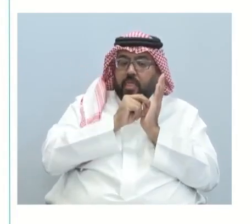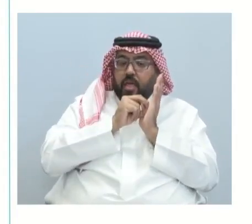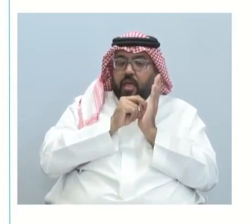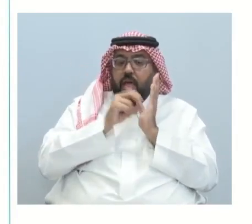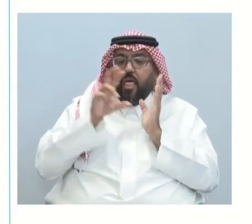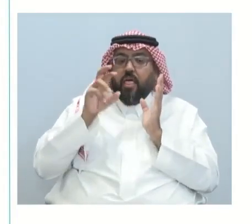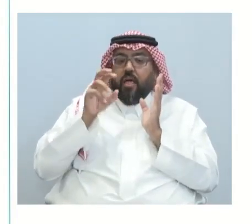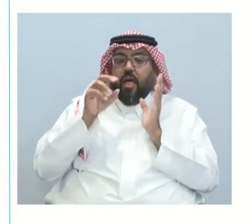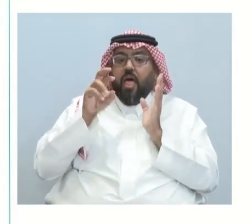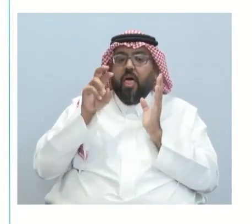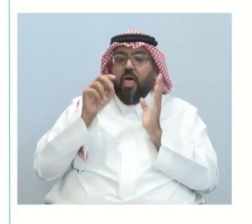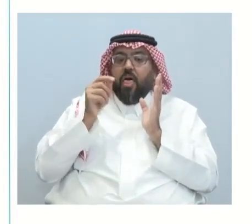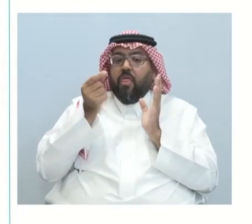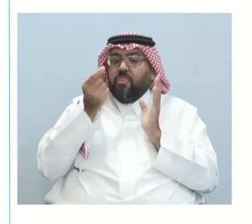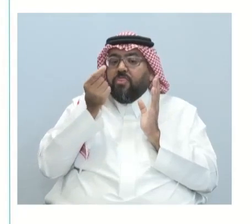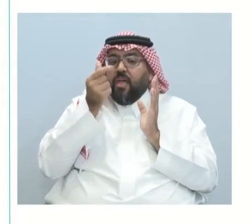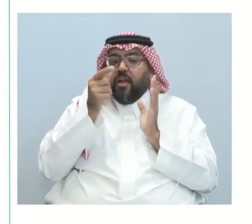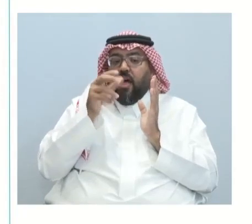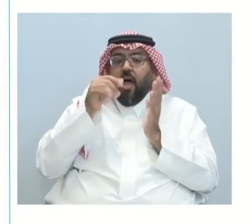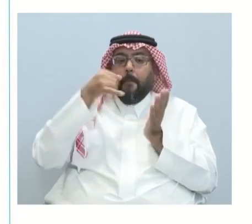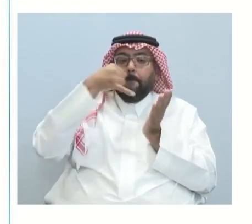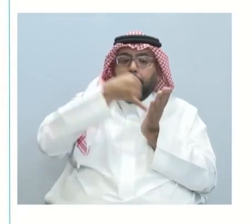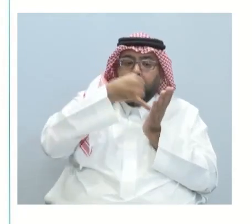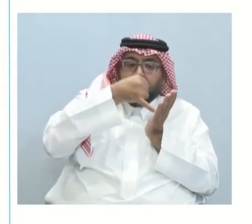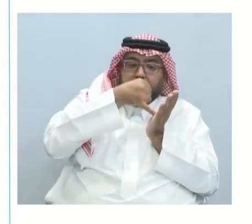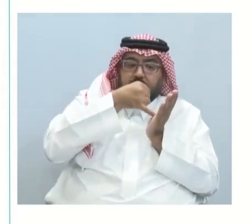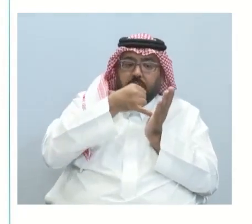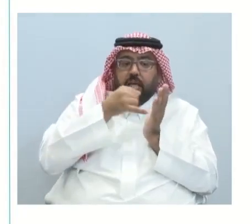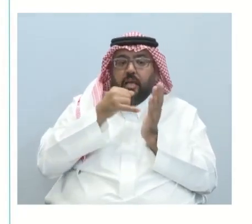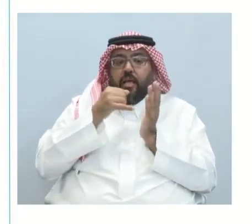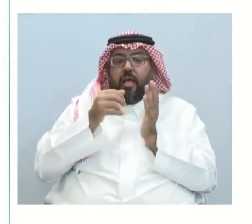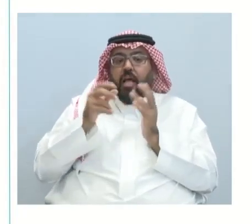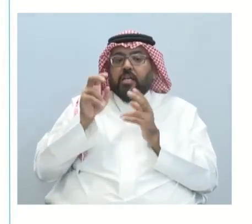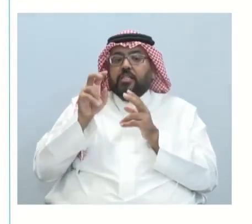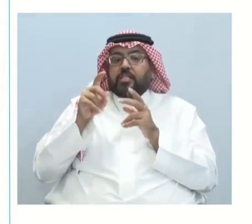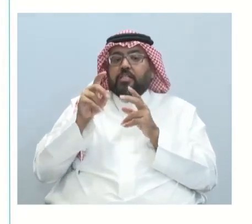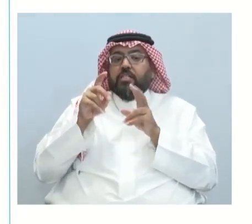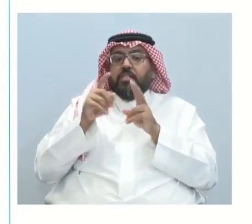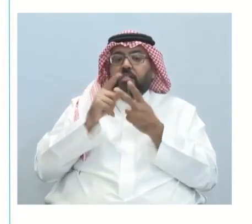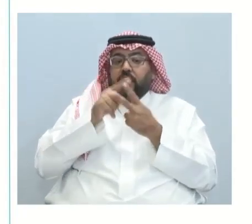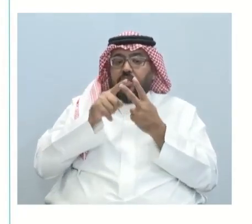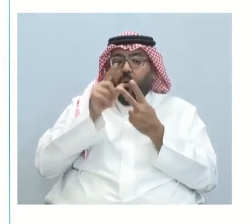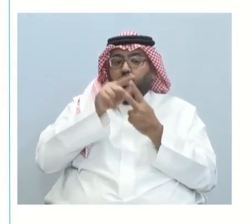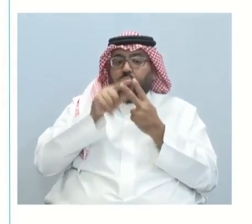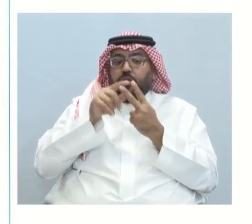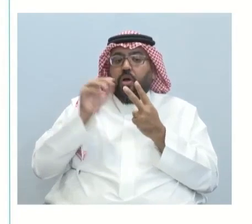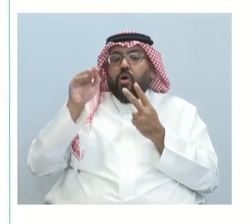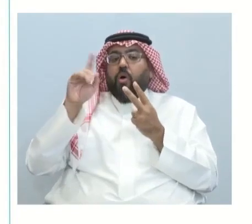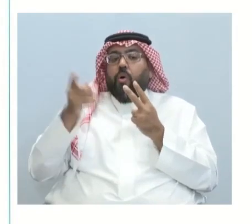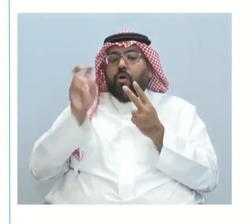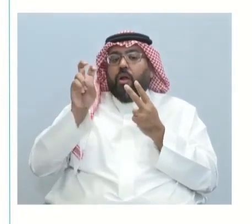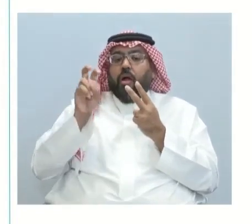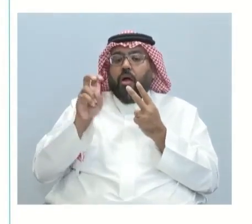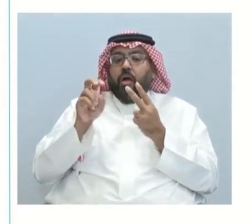لديها ازواج حره مثال اتش تو او ان اتش